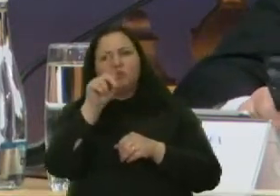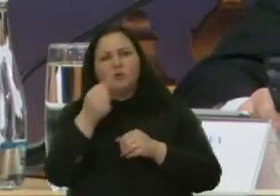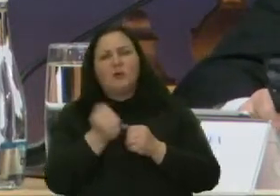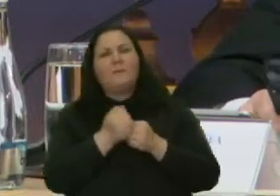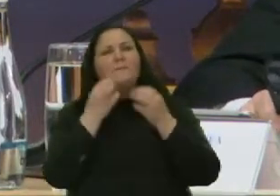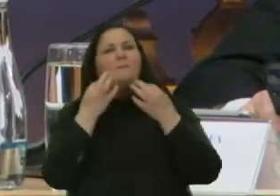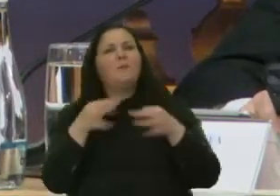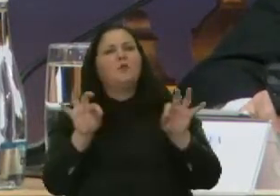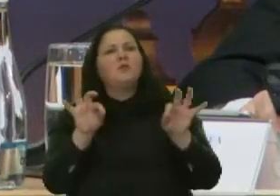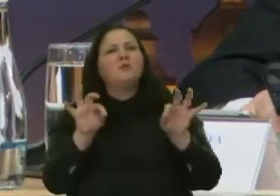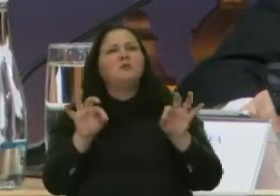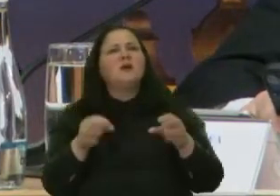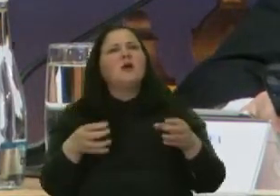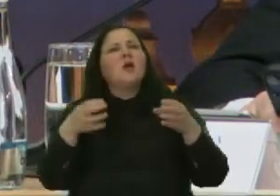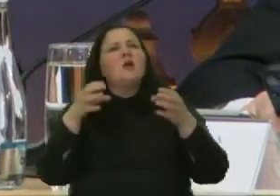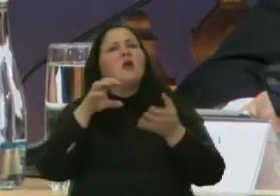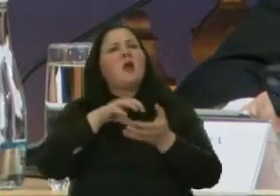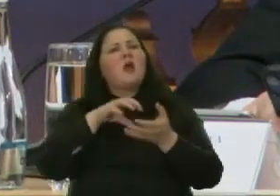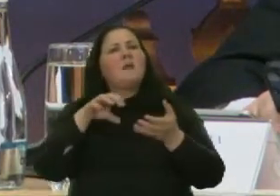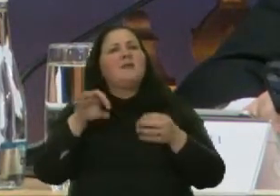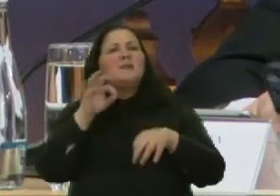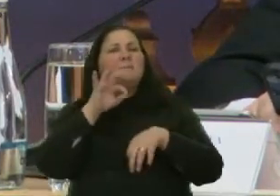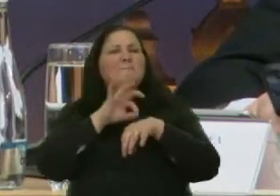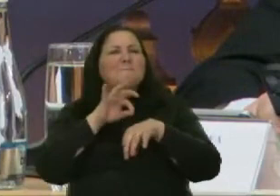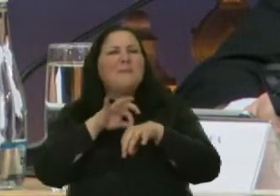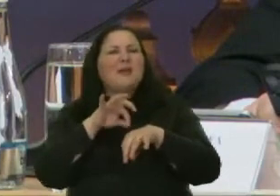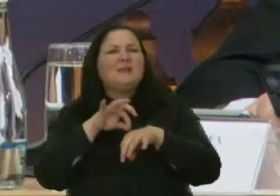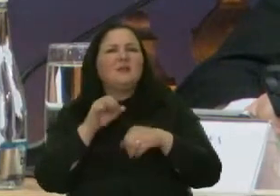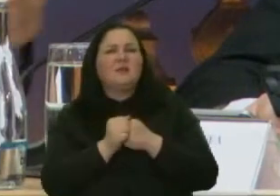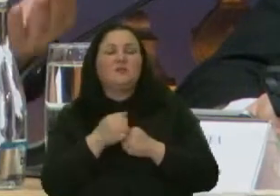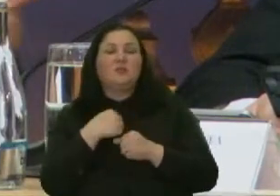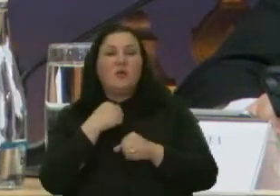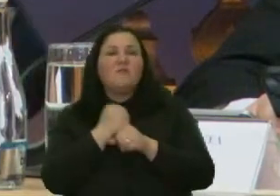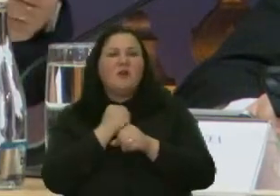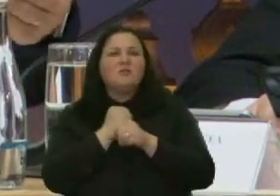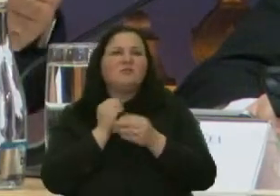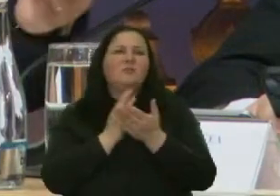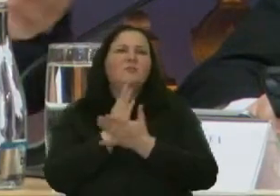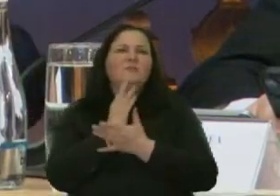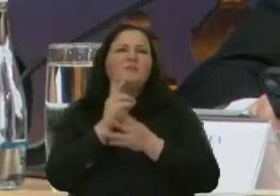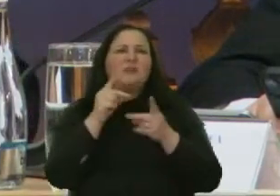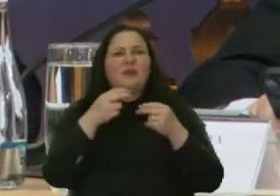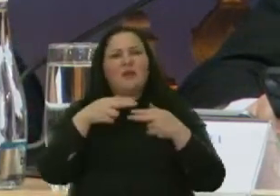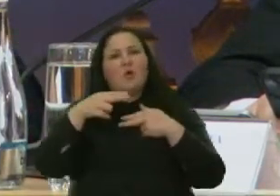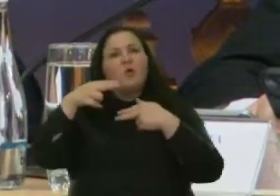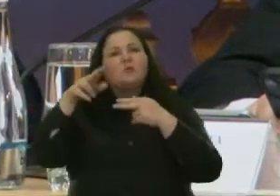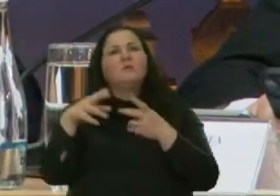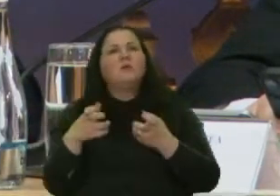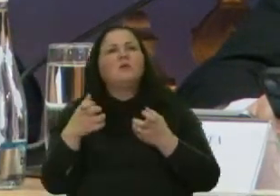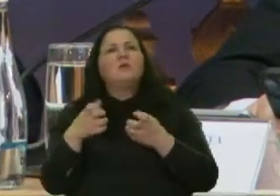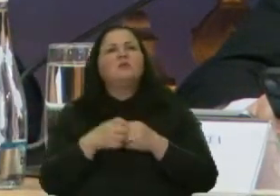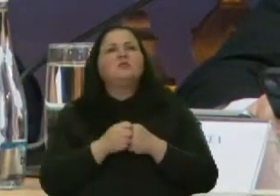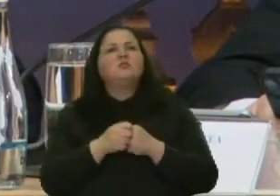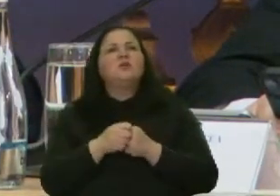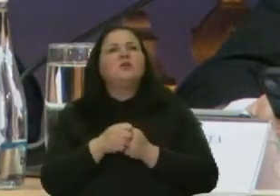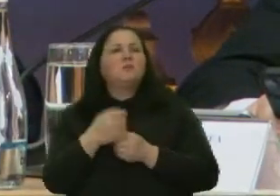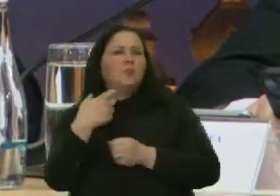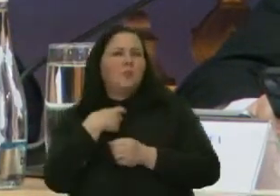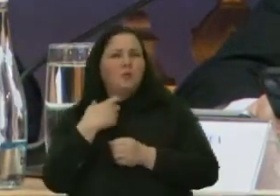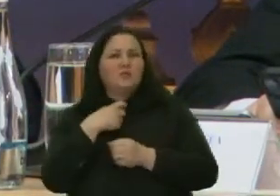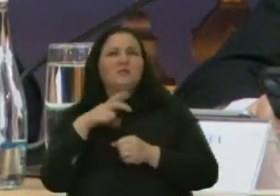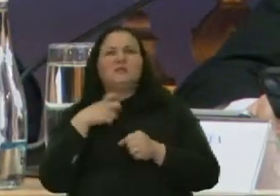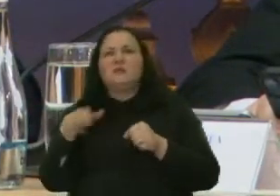cabinetelor medicale pentru primărie noi facem acest lucru în permanență dar le continuăm Pe măsură ce condițiile legale sunt